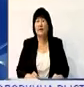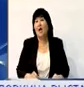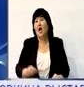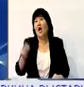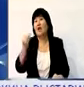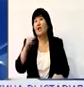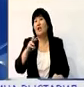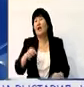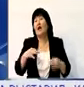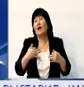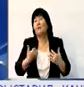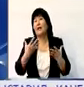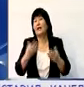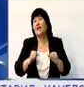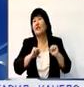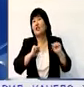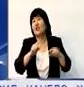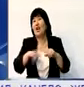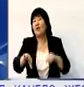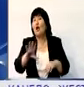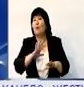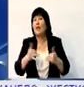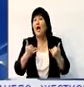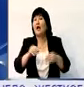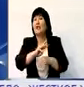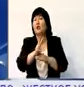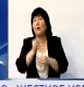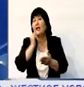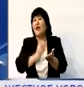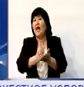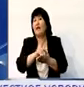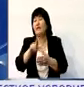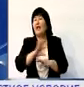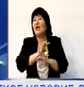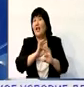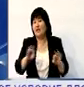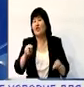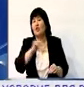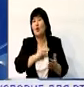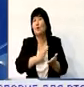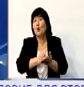Шили отпраздновали День защитников Отечества. Были оказаны почести ветеранам и отличникам службы.